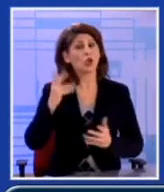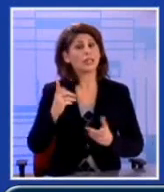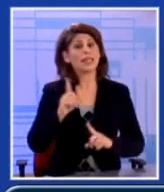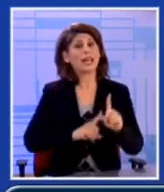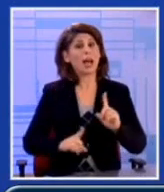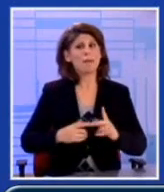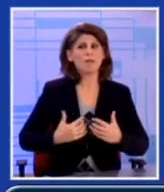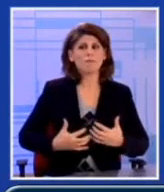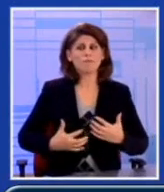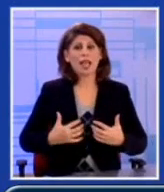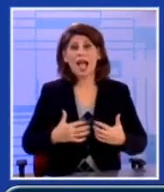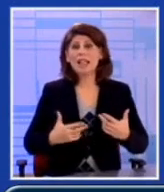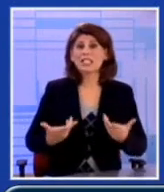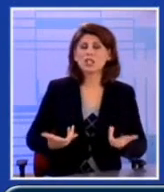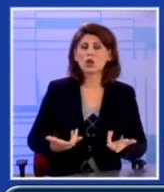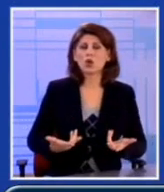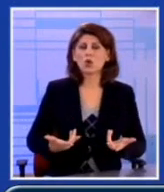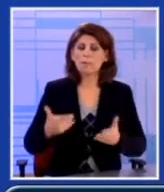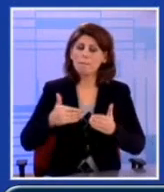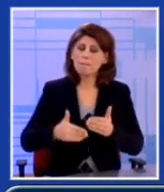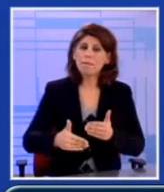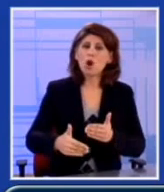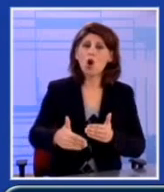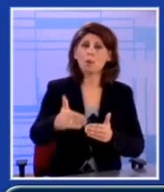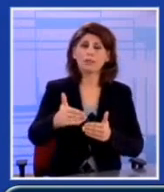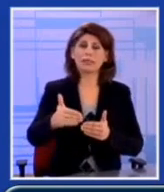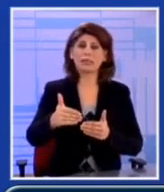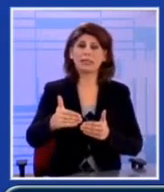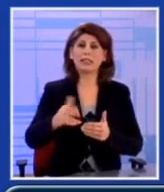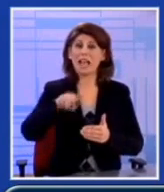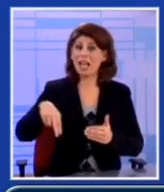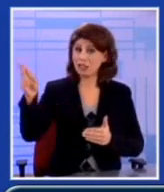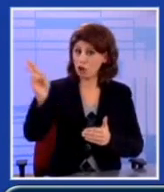κάποιοι ανησυχούν με την προοπτική να ακυρωθούν